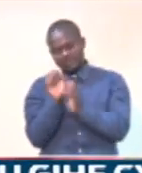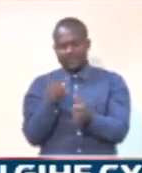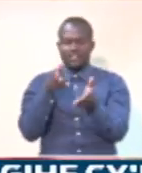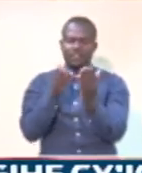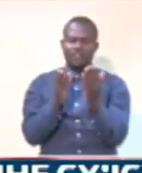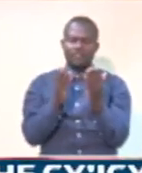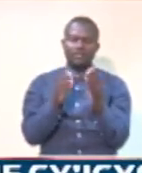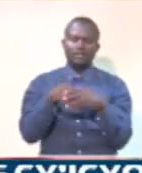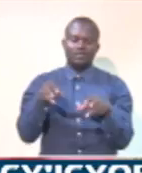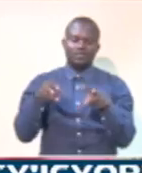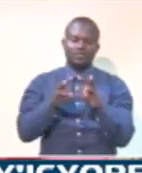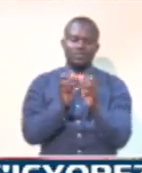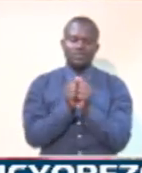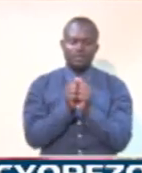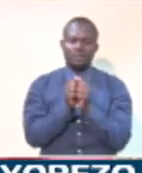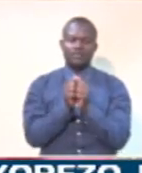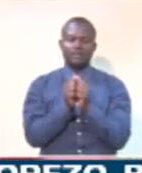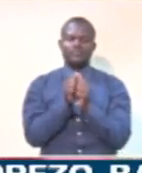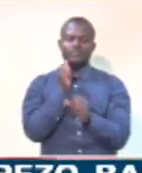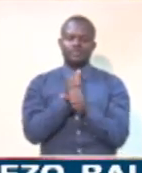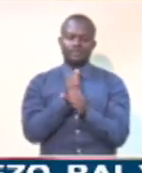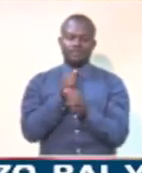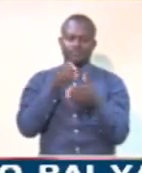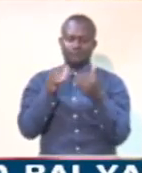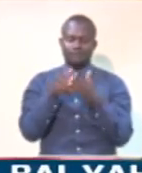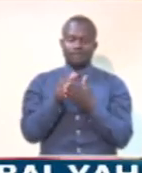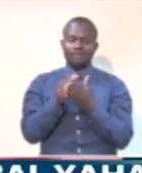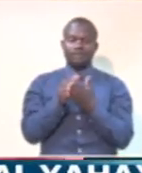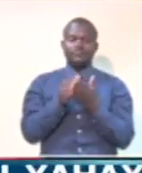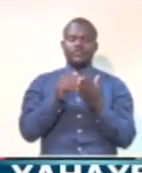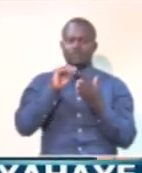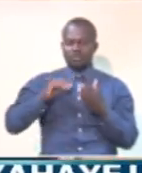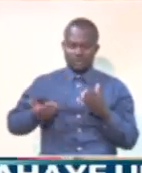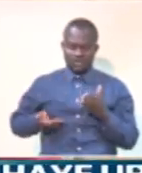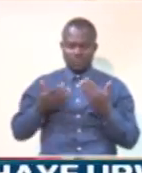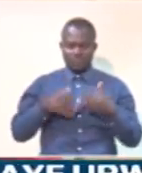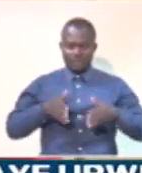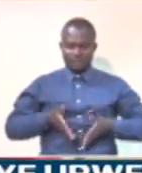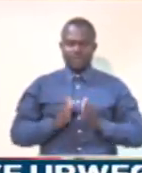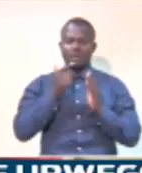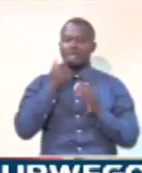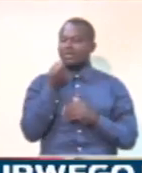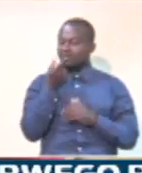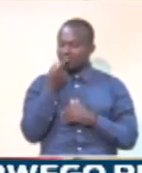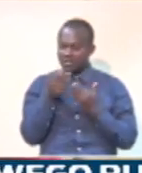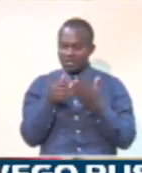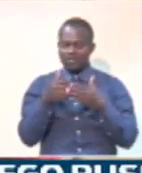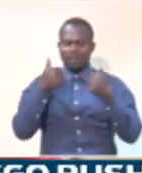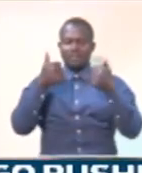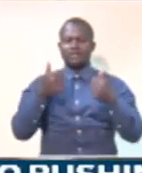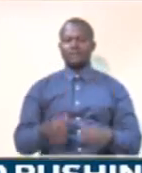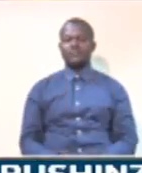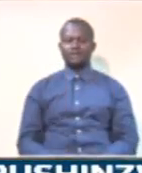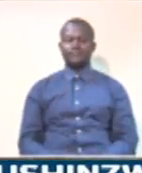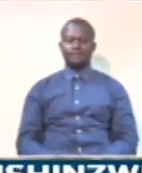tumukurikirana mu buryo dukora suivi ya postpartum ku mudamu umaze kubyara yabonye imiti ameze neza ubu